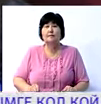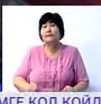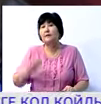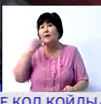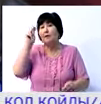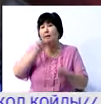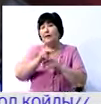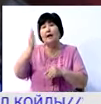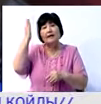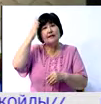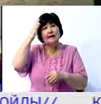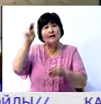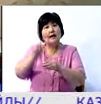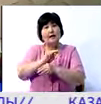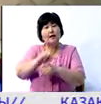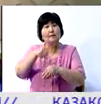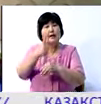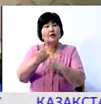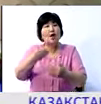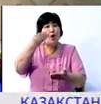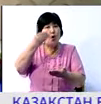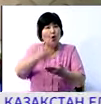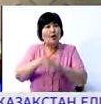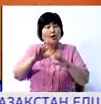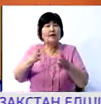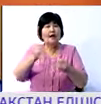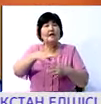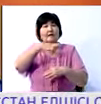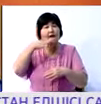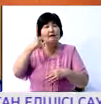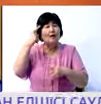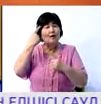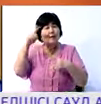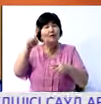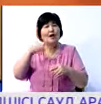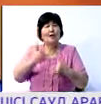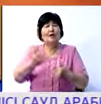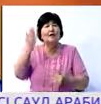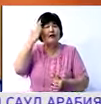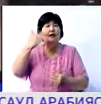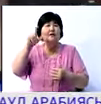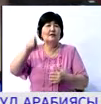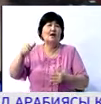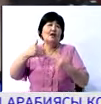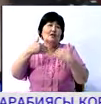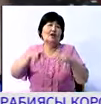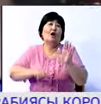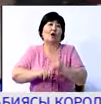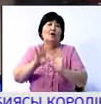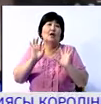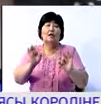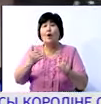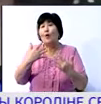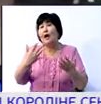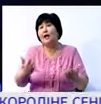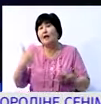Сапалы білім мен саналы тәрбиенің негізіне айналған ұлағат ордасынан әлі талай озық ойлы, талантты шәкірттерін түлеп шығары даусыз. Оған айқын